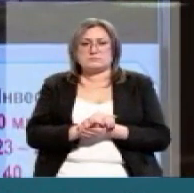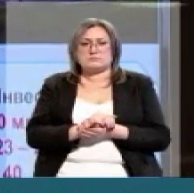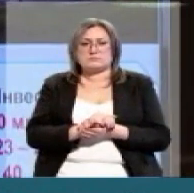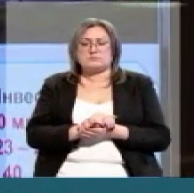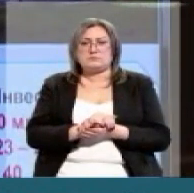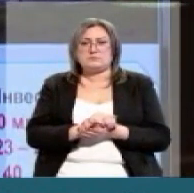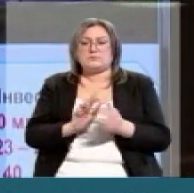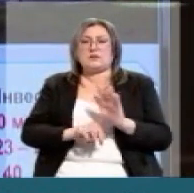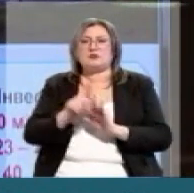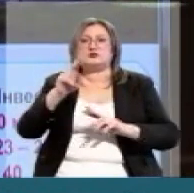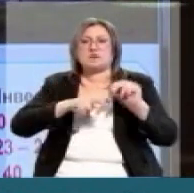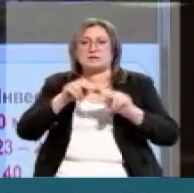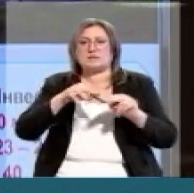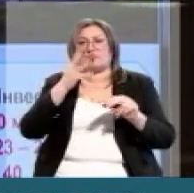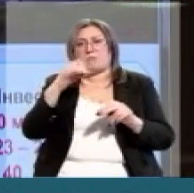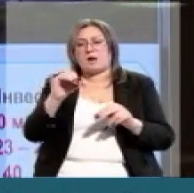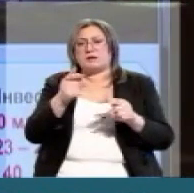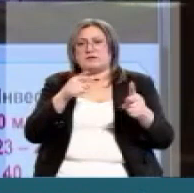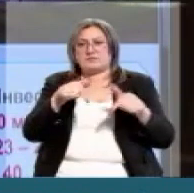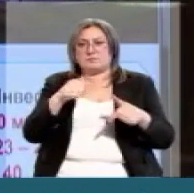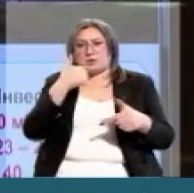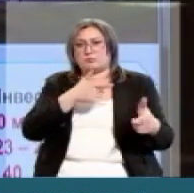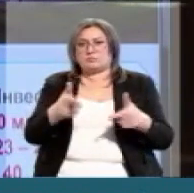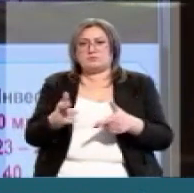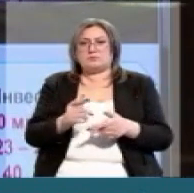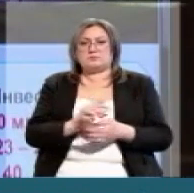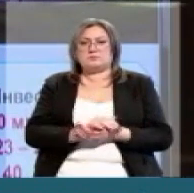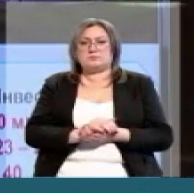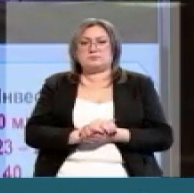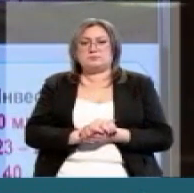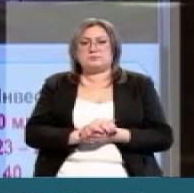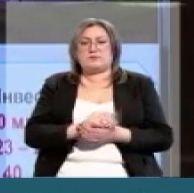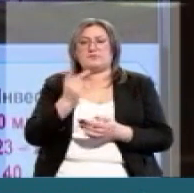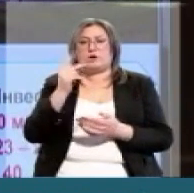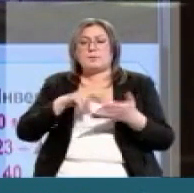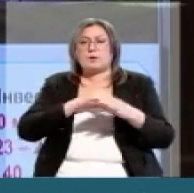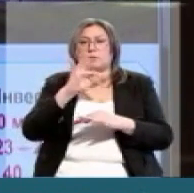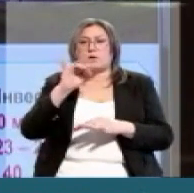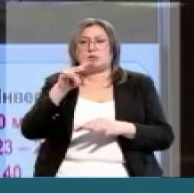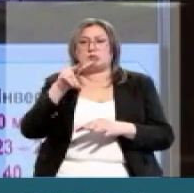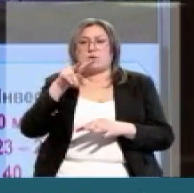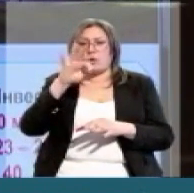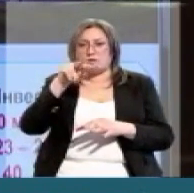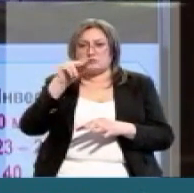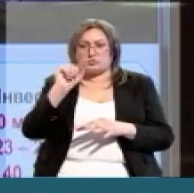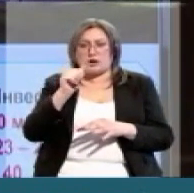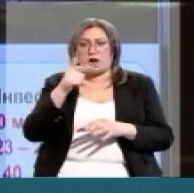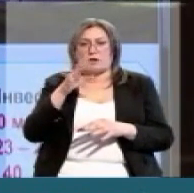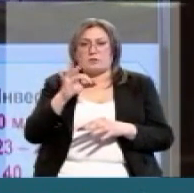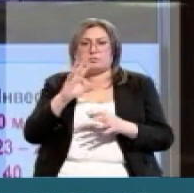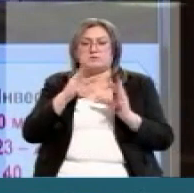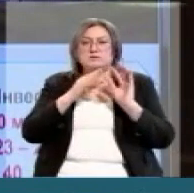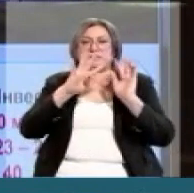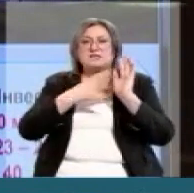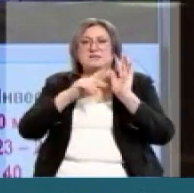Начало строительно-монтажной работы в мае месяц текущего года. Второй проект – это «Олжатра» на сумму